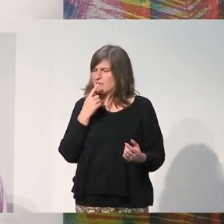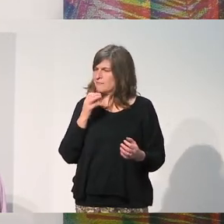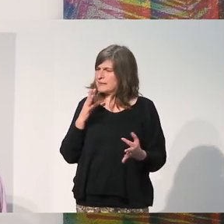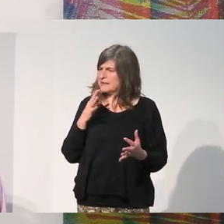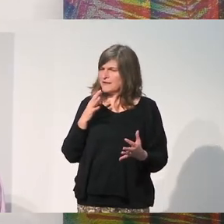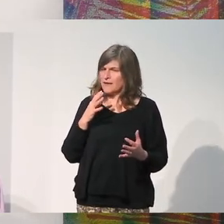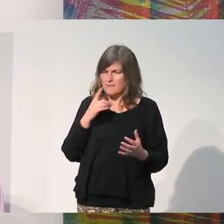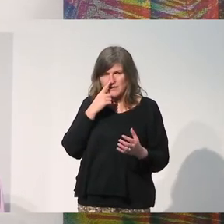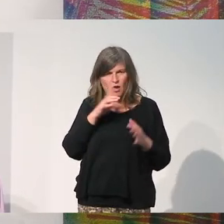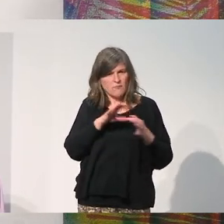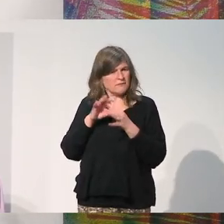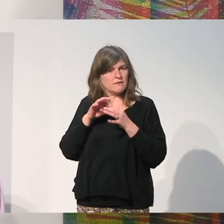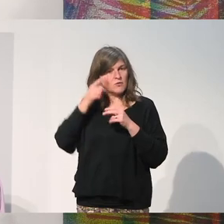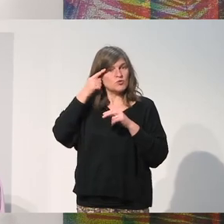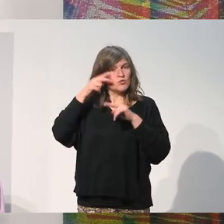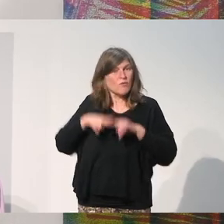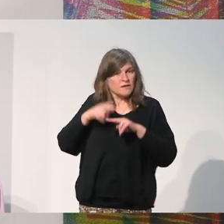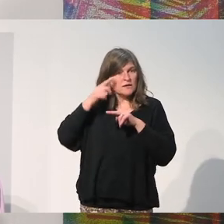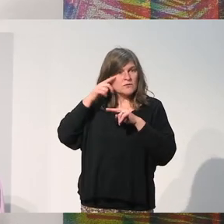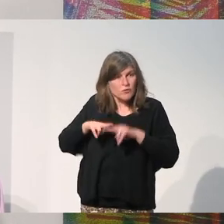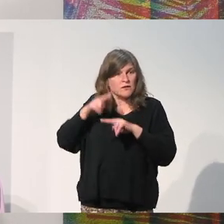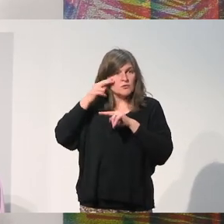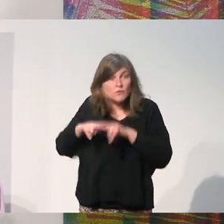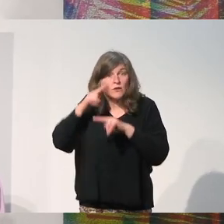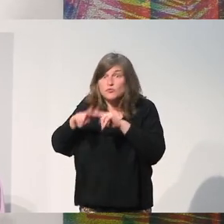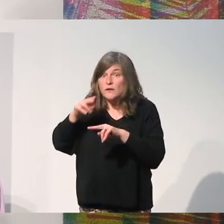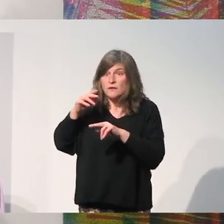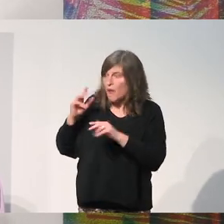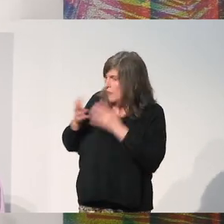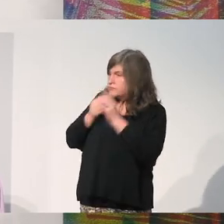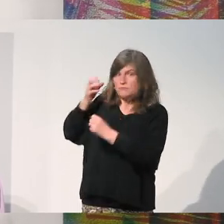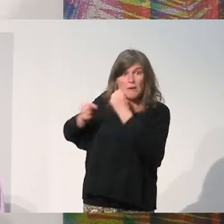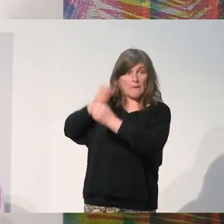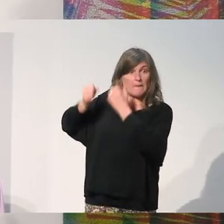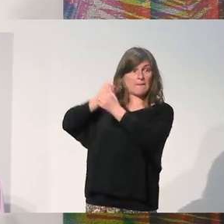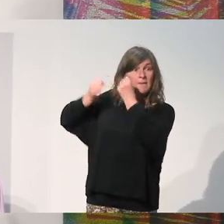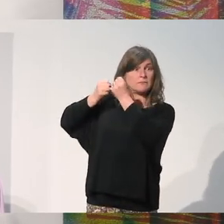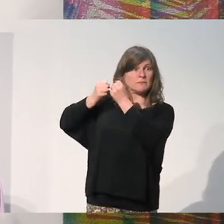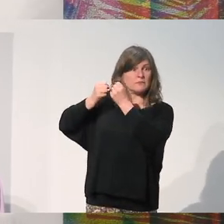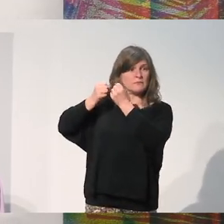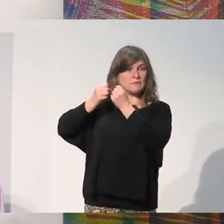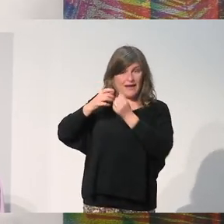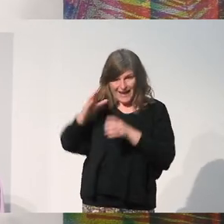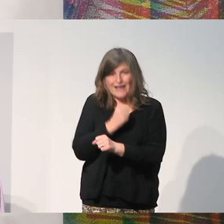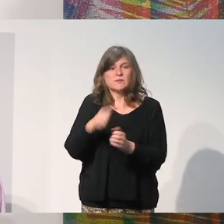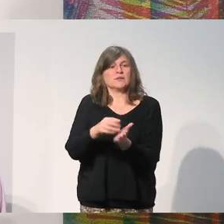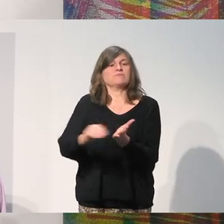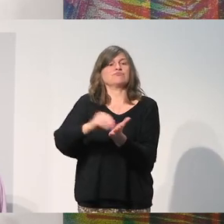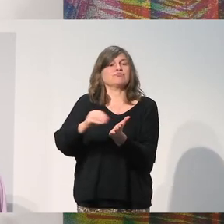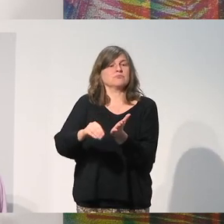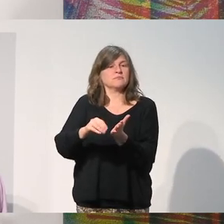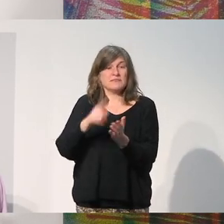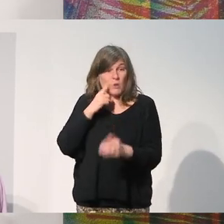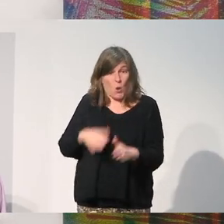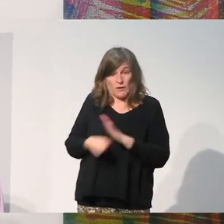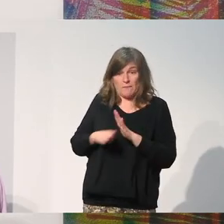près du souvenir, et ça me permettait en fait de déployer le texte, parce qu'autrement je n'arrivais pas à le faire. Et je trouvais